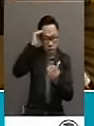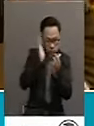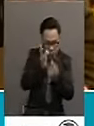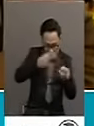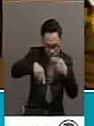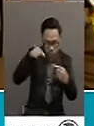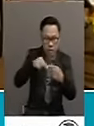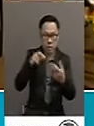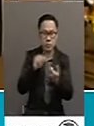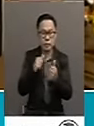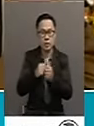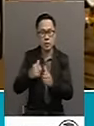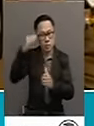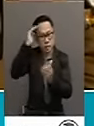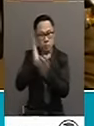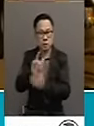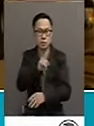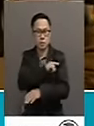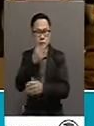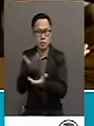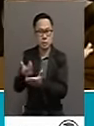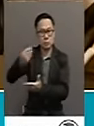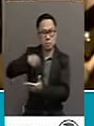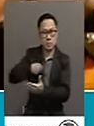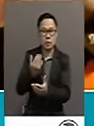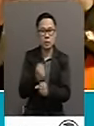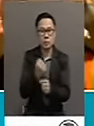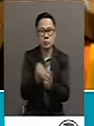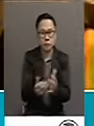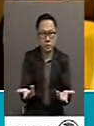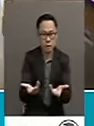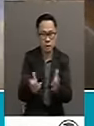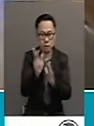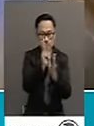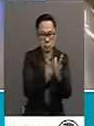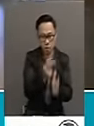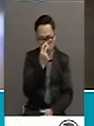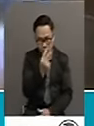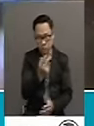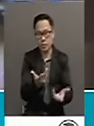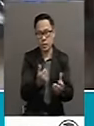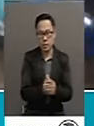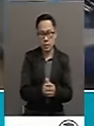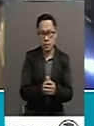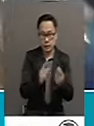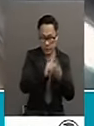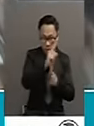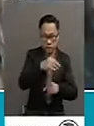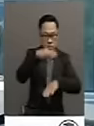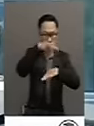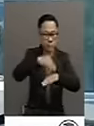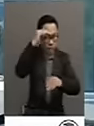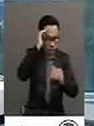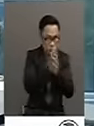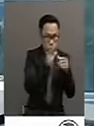งต้องเป็นงานหนักกับทางผู้ตรวจการแผ่นดินนะเพราะว่ากฎหมายตัวนี้อันนึงมีเรื่องการปฏิบัติหน้าที่อีกอันนึง